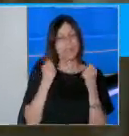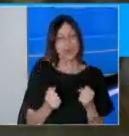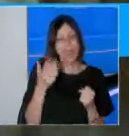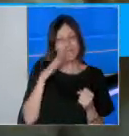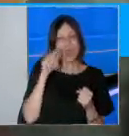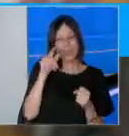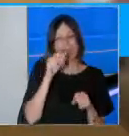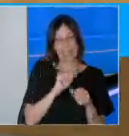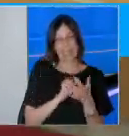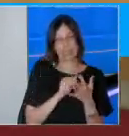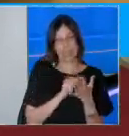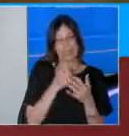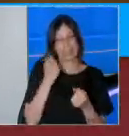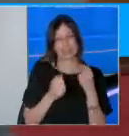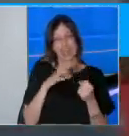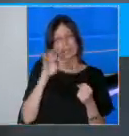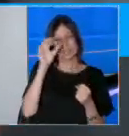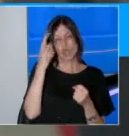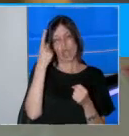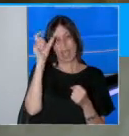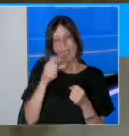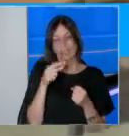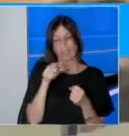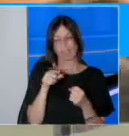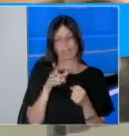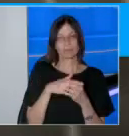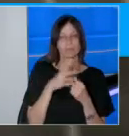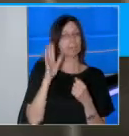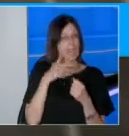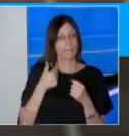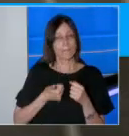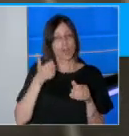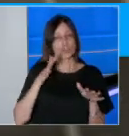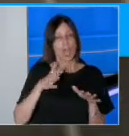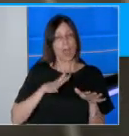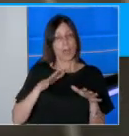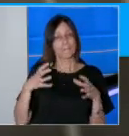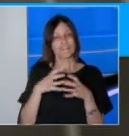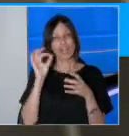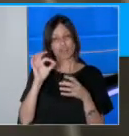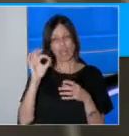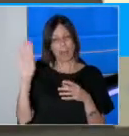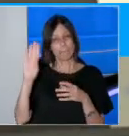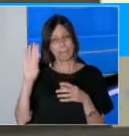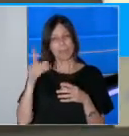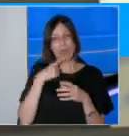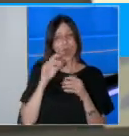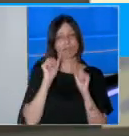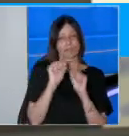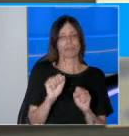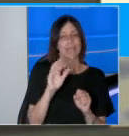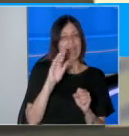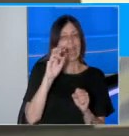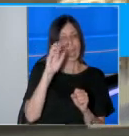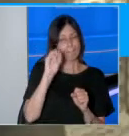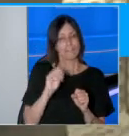אתה כעיתונאי תתקשה למצוא אחד כזה. אבל גם ראש המפלגה שלך, בנימין נתניהו אמר שהוא לא יישען על רם, והוא כן צריך את רם, ואתם